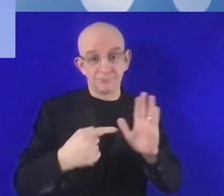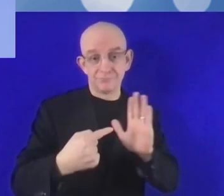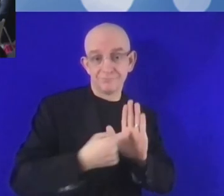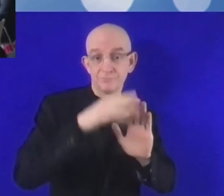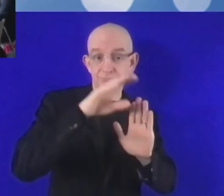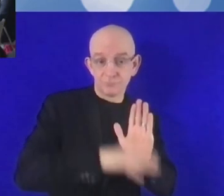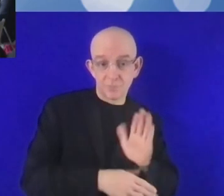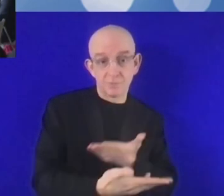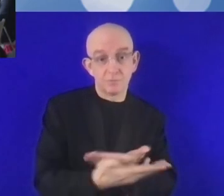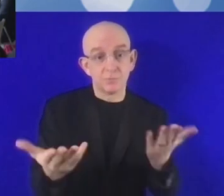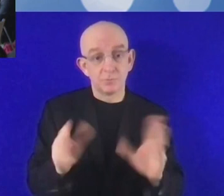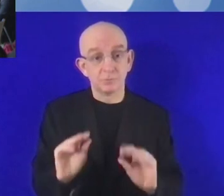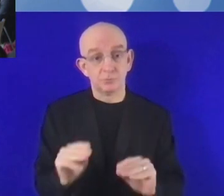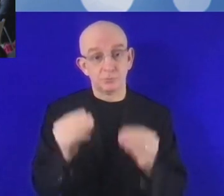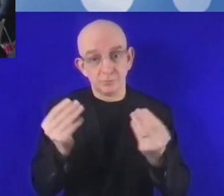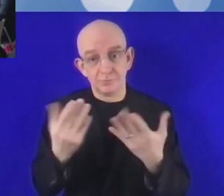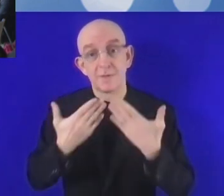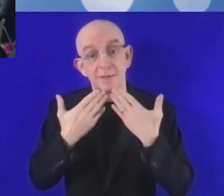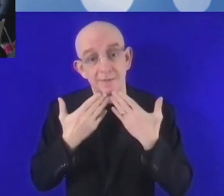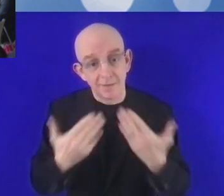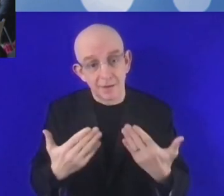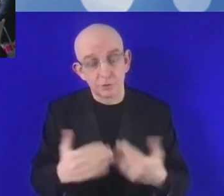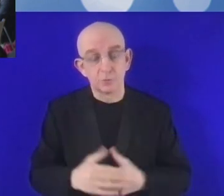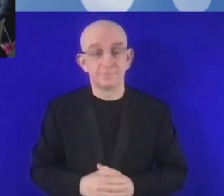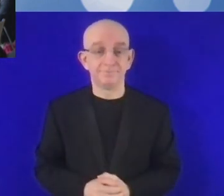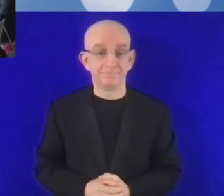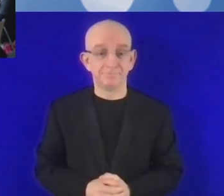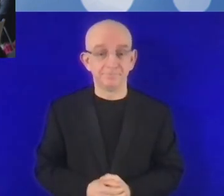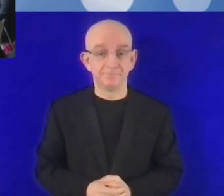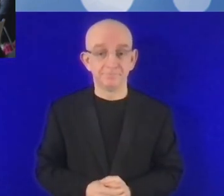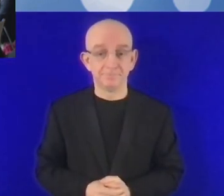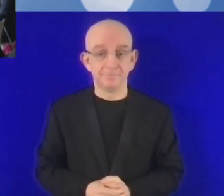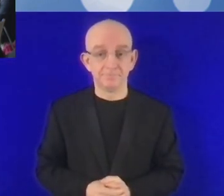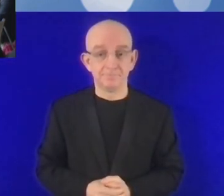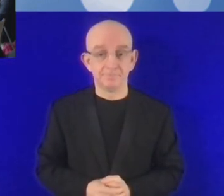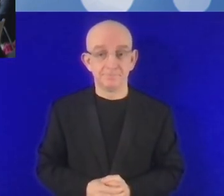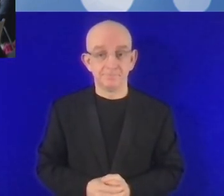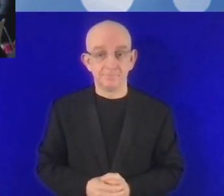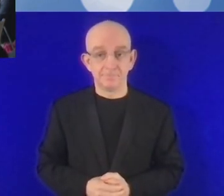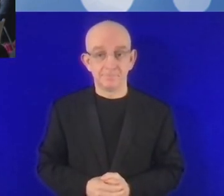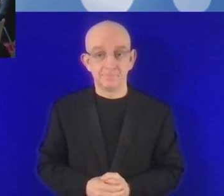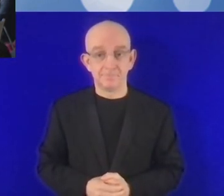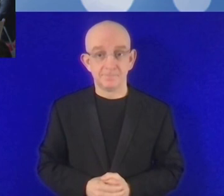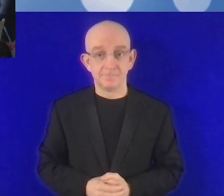хочу подчеркнуть, что эти вопросы являются для нас весьма важными. Спасибо.